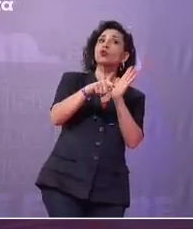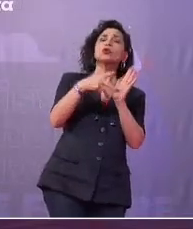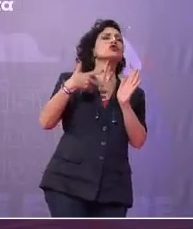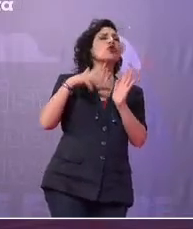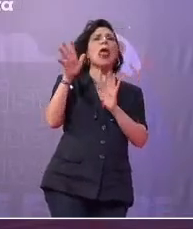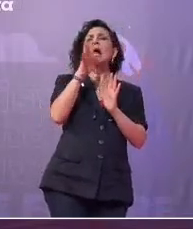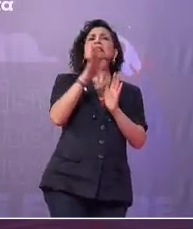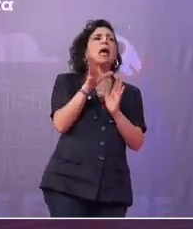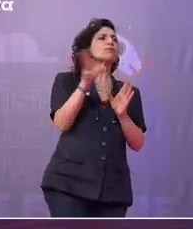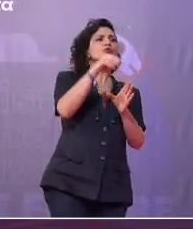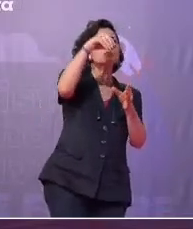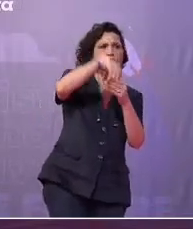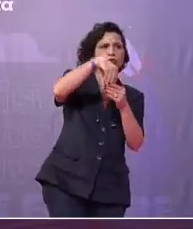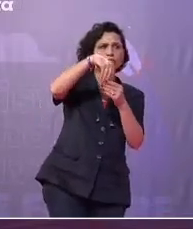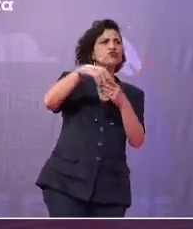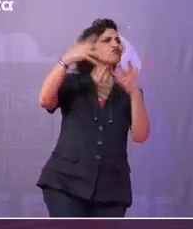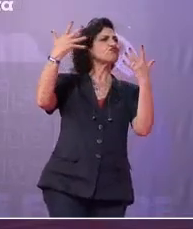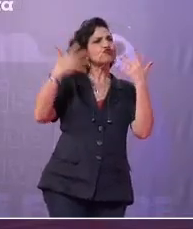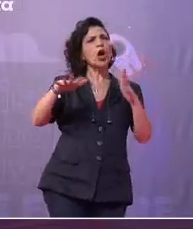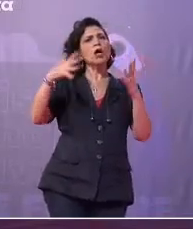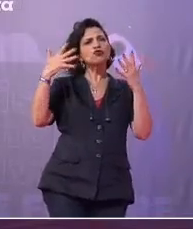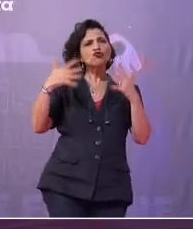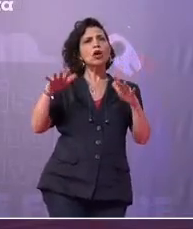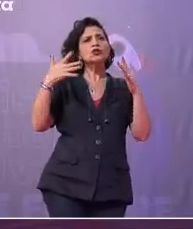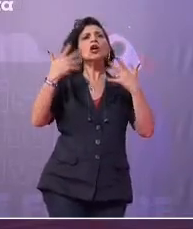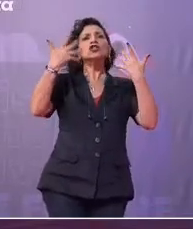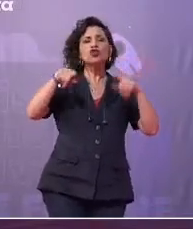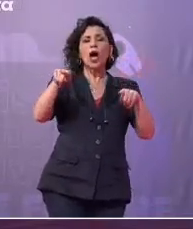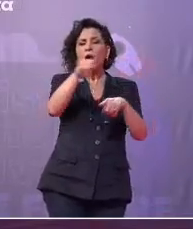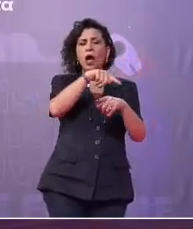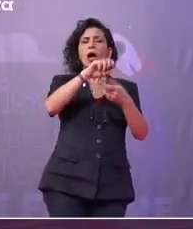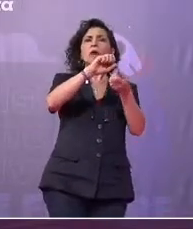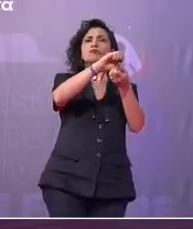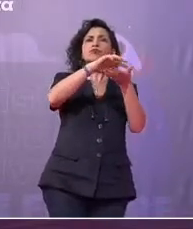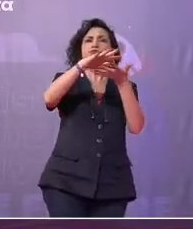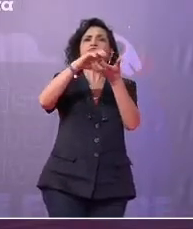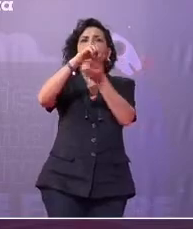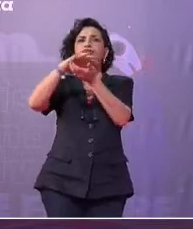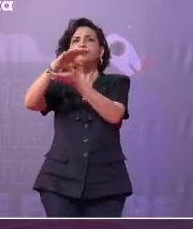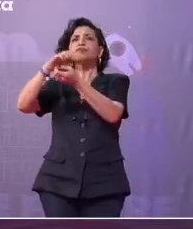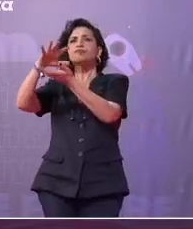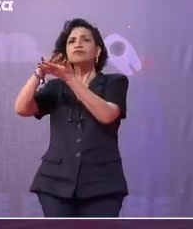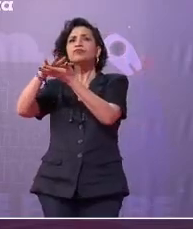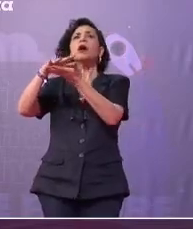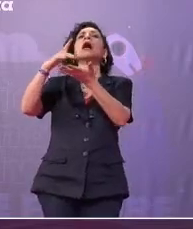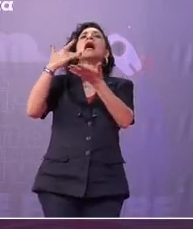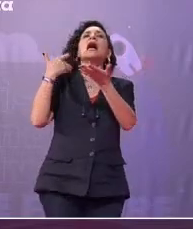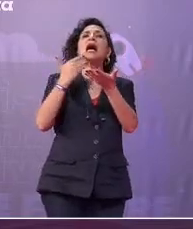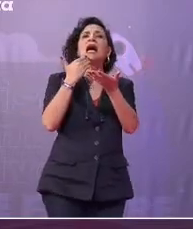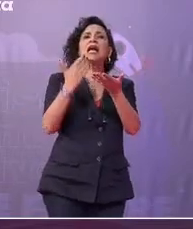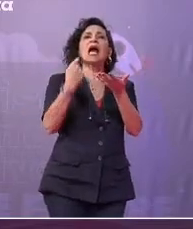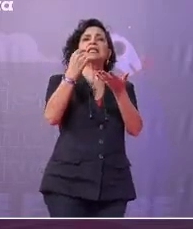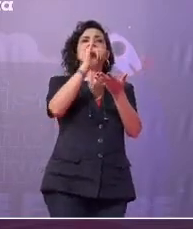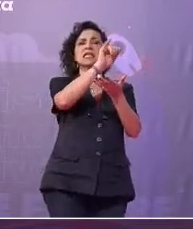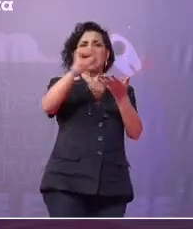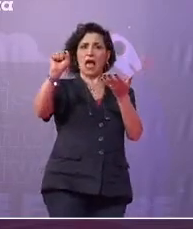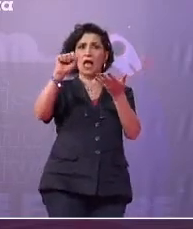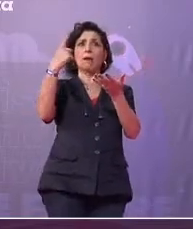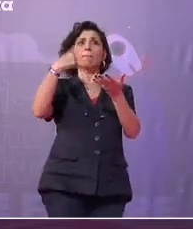e già adesso si stanno fondendo Grazie all'intelligenza artificiale per creare sempre più un